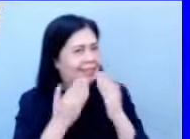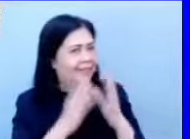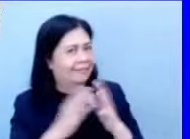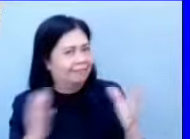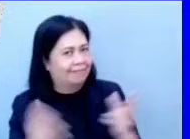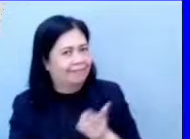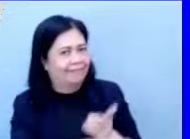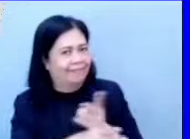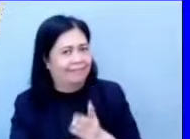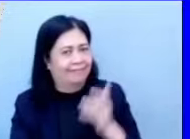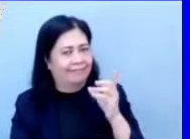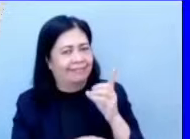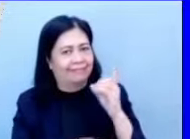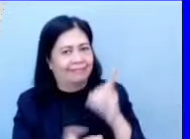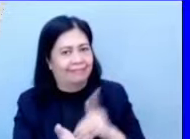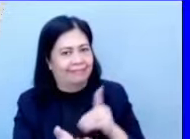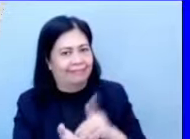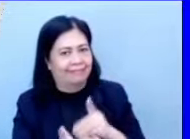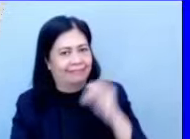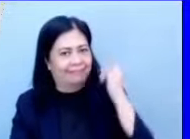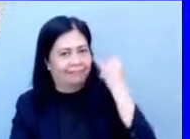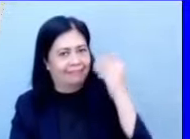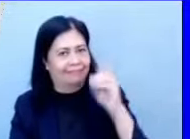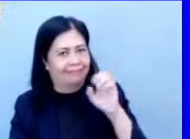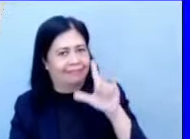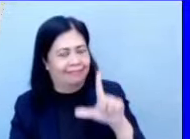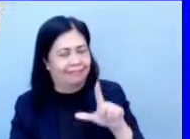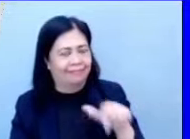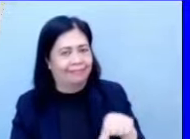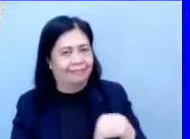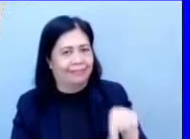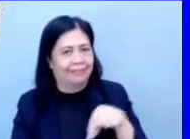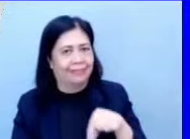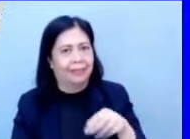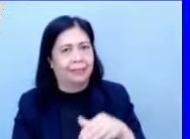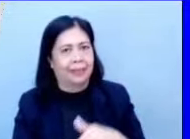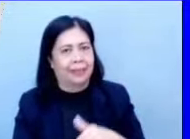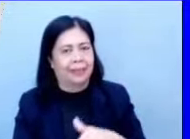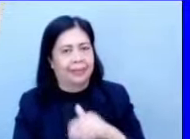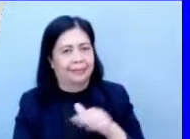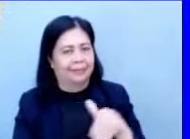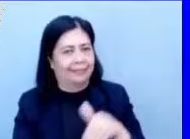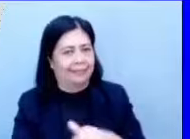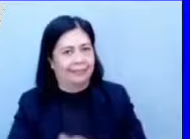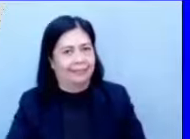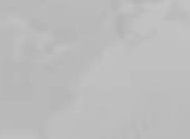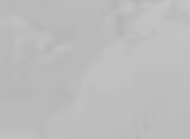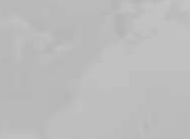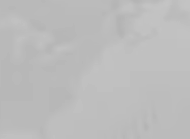Joel Silahe, the fourth ng Quirino Memorial Medical Center. Salamat po.